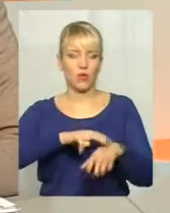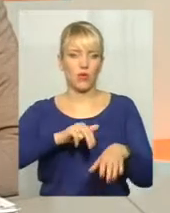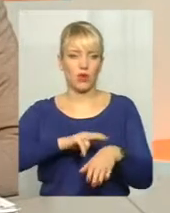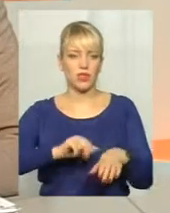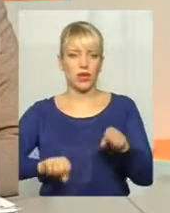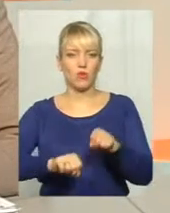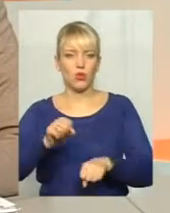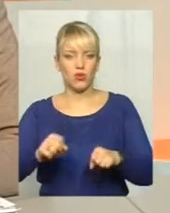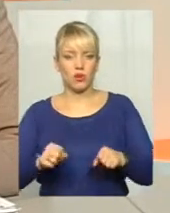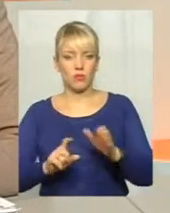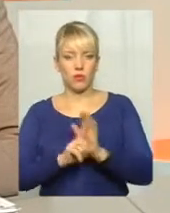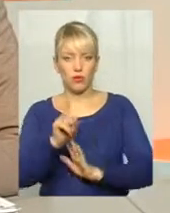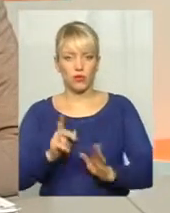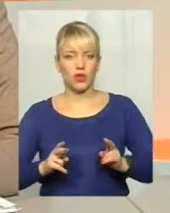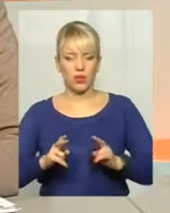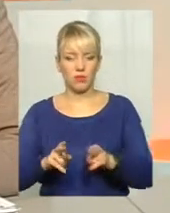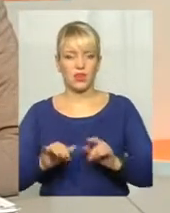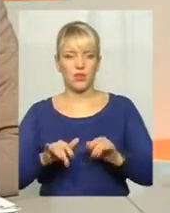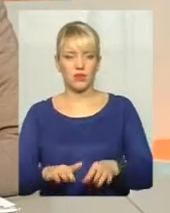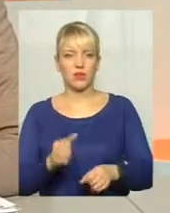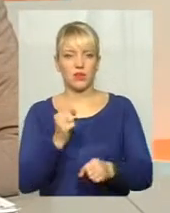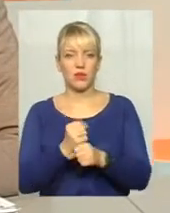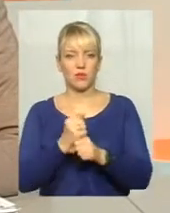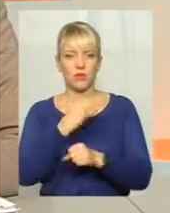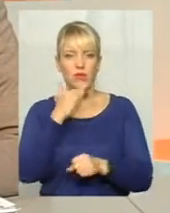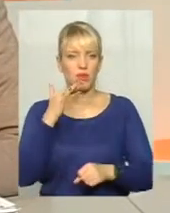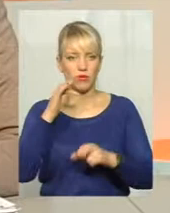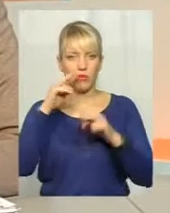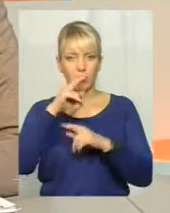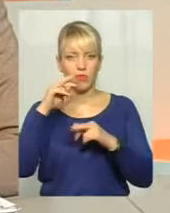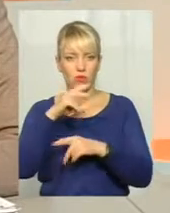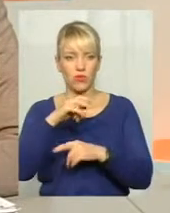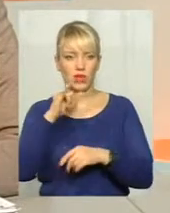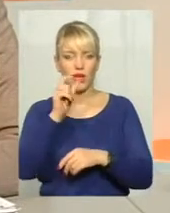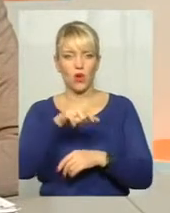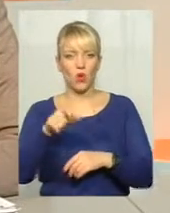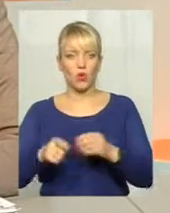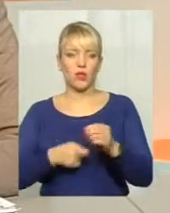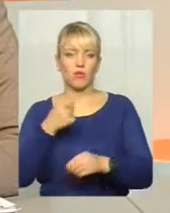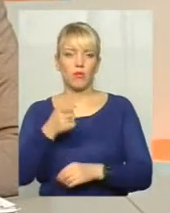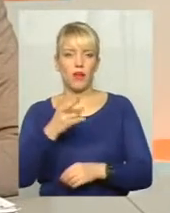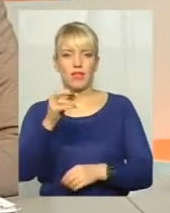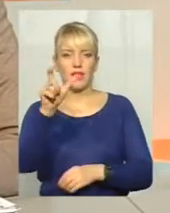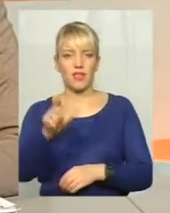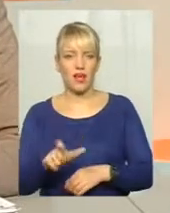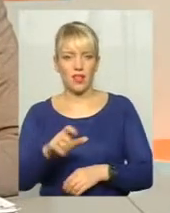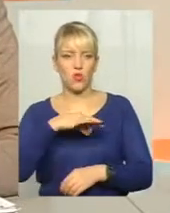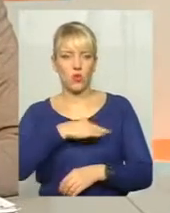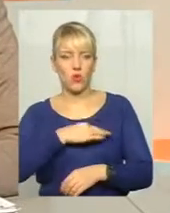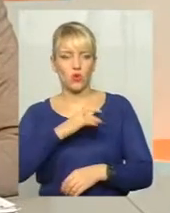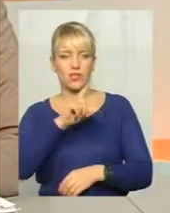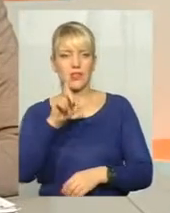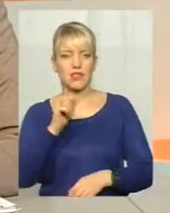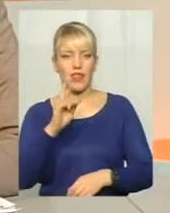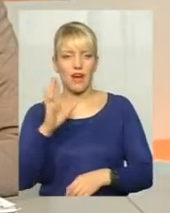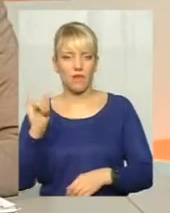порушив кримінальну справу, наробив там купу помилок, і люди подали на нього якби заяву про